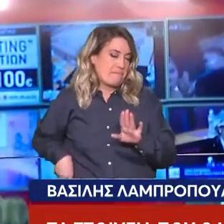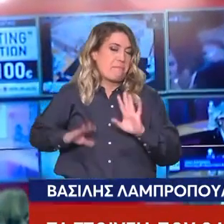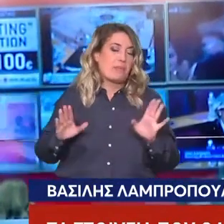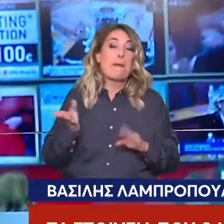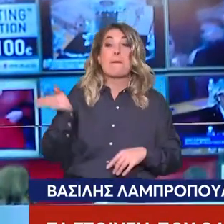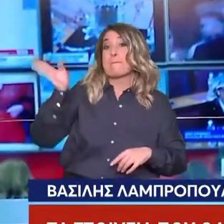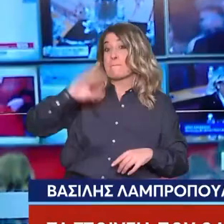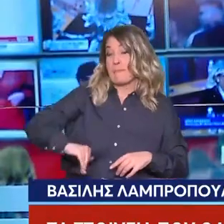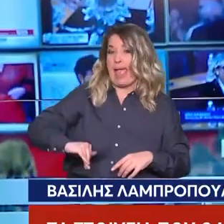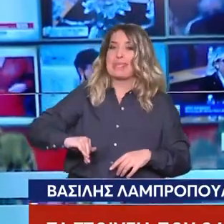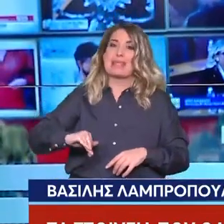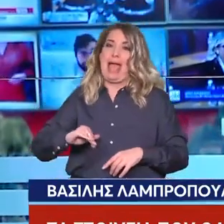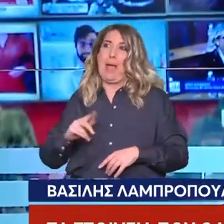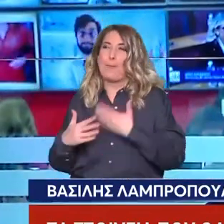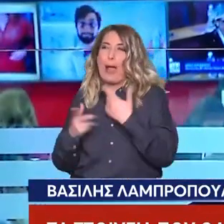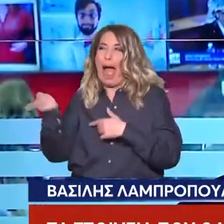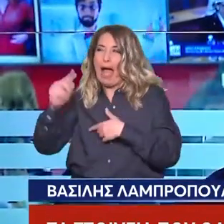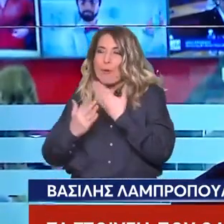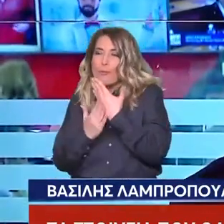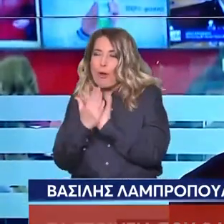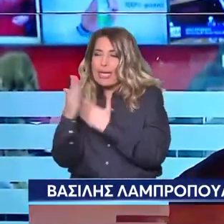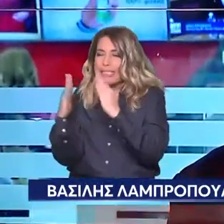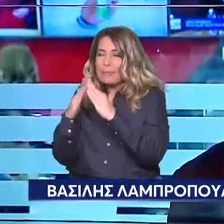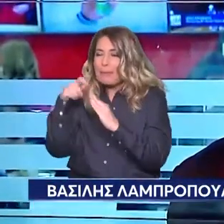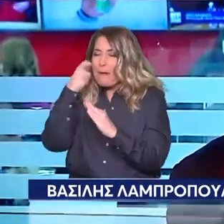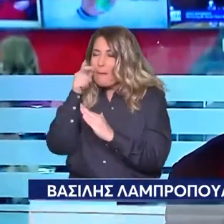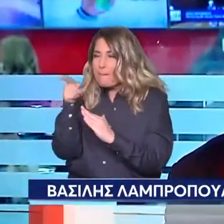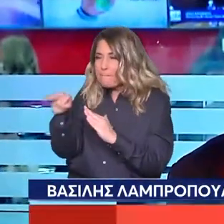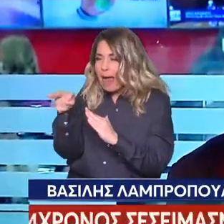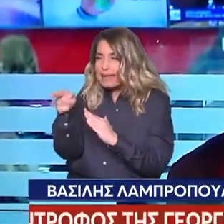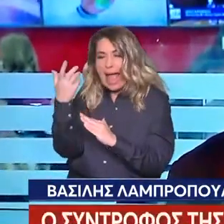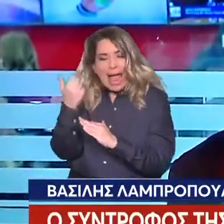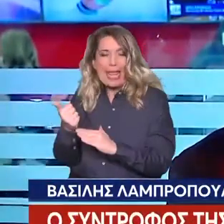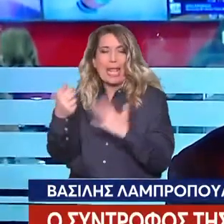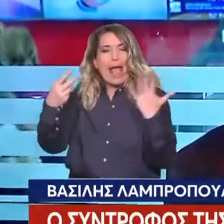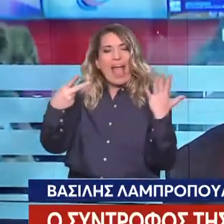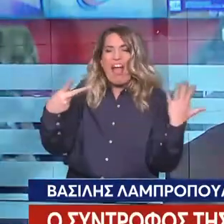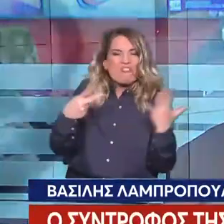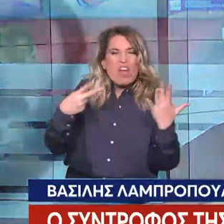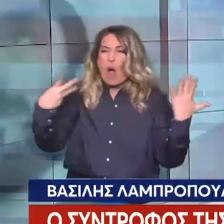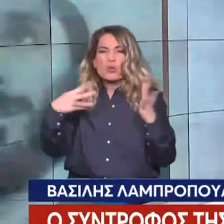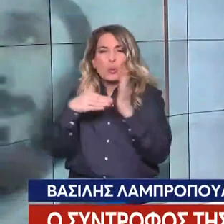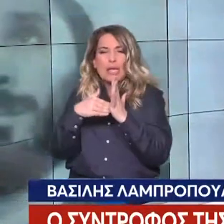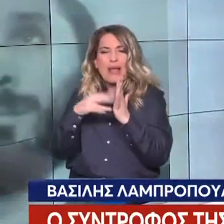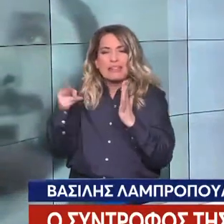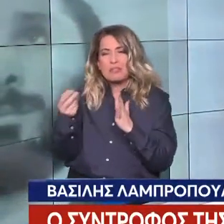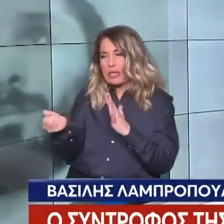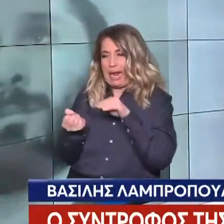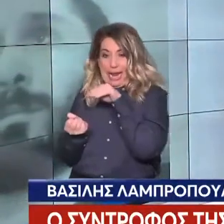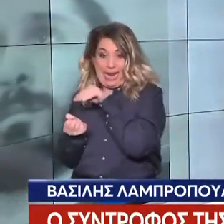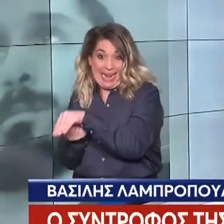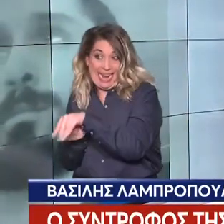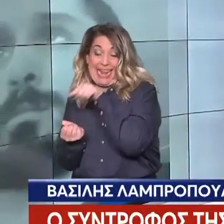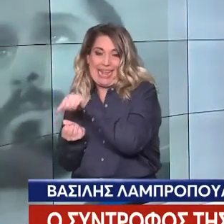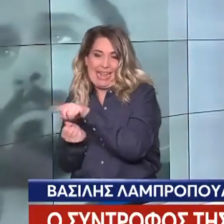διάρρηξη στο σπίτι αυτό, να μπει και να εισβάλλει στο σπίτι και να κλέψει 7-8 χιλιάδες ευρώ που πίστευαν ότι είχε στο σπίτι. Αυτό κατέθεσε,